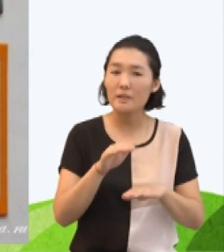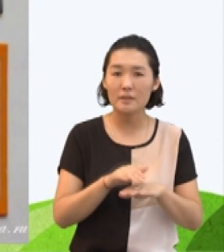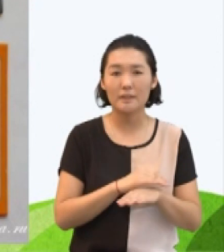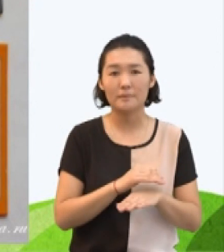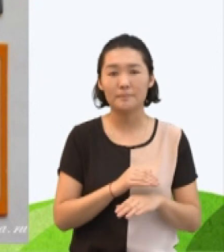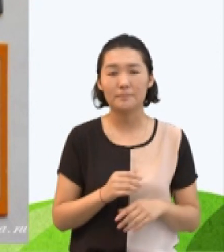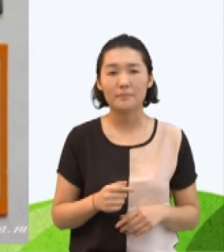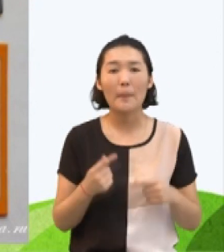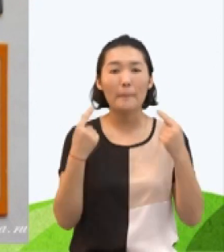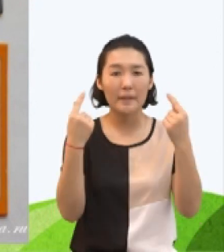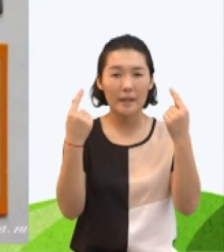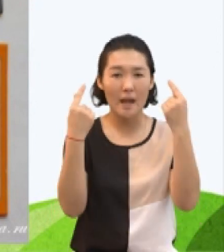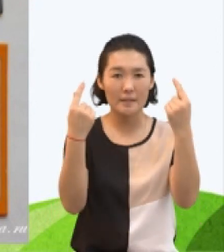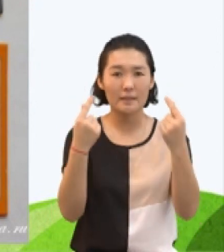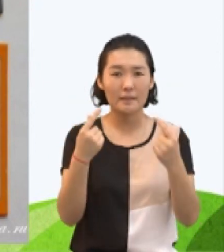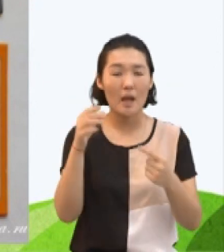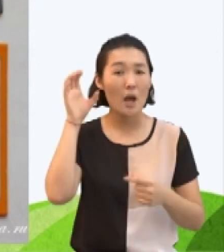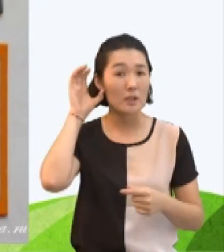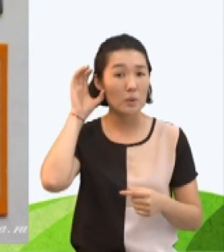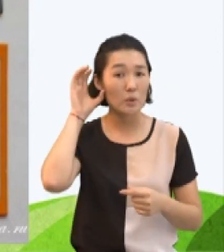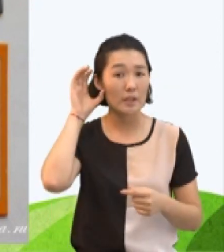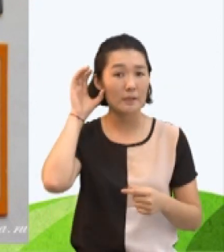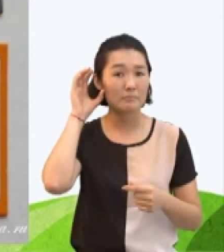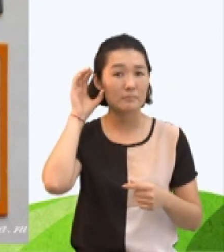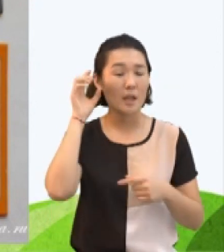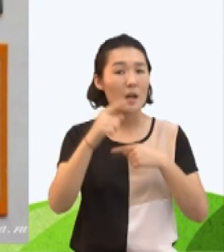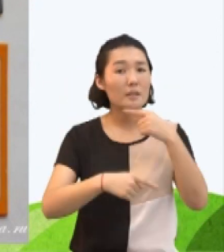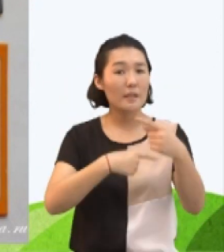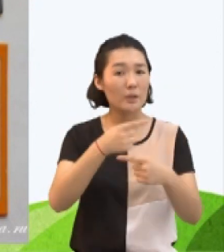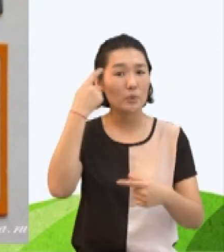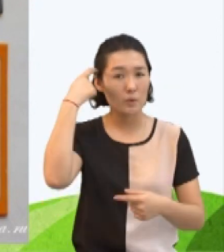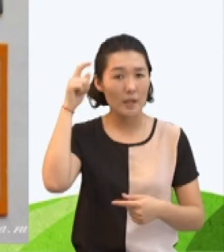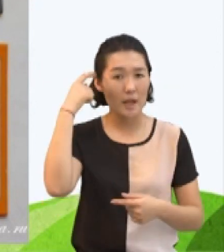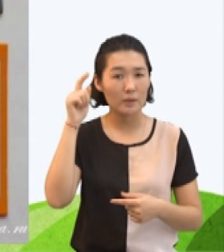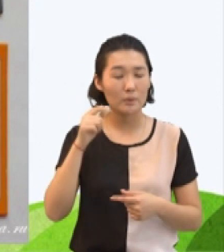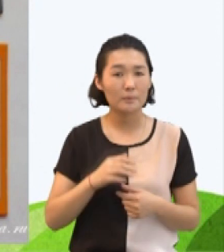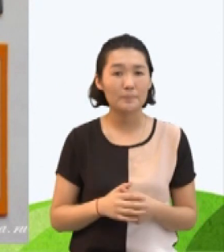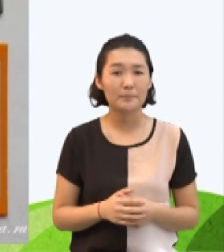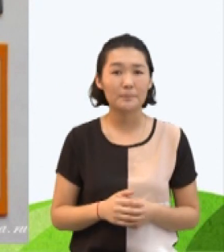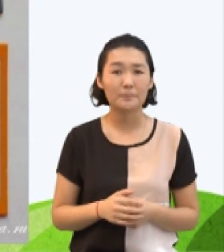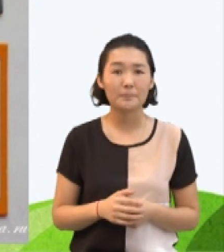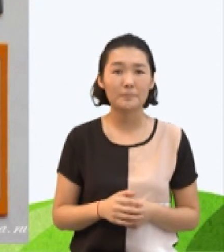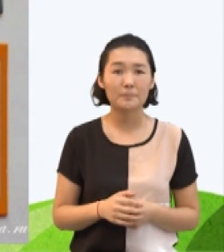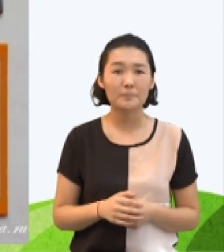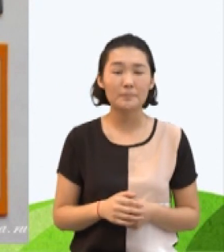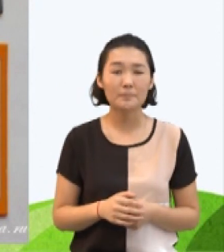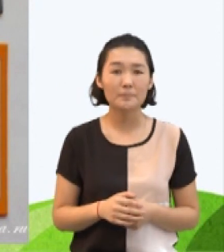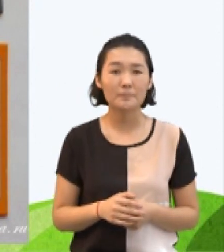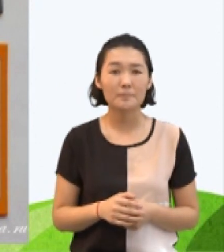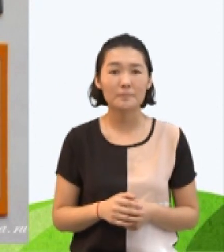Молодцы, прекрасно. Слушаем очередную загадку.